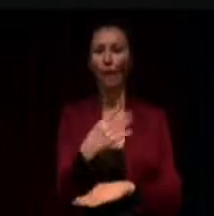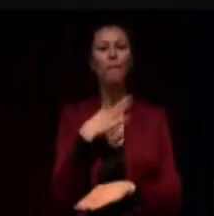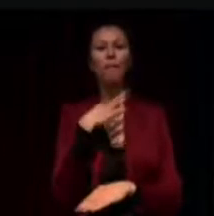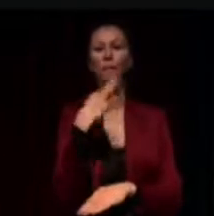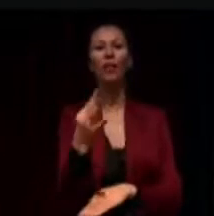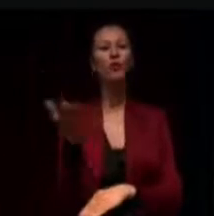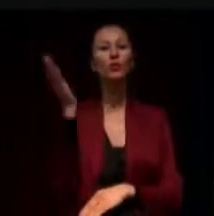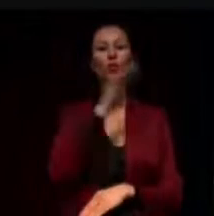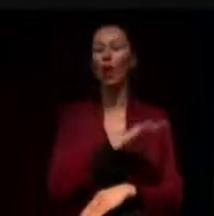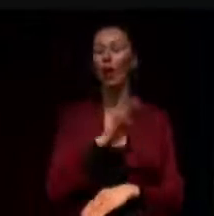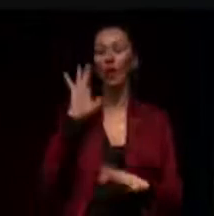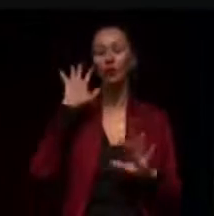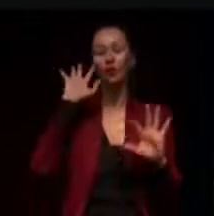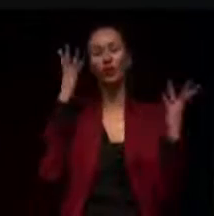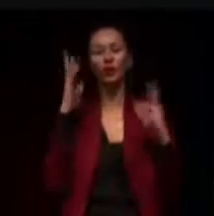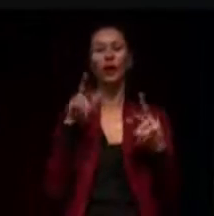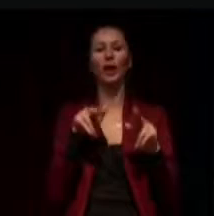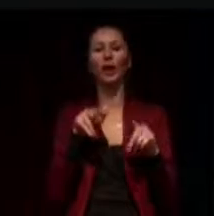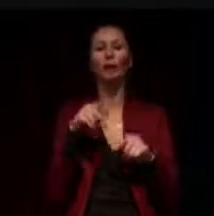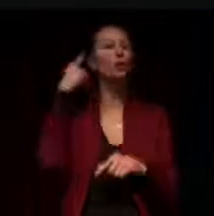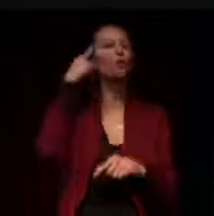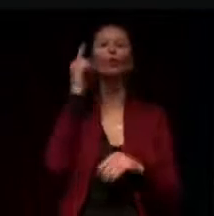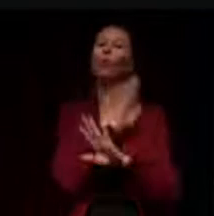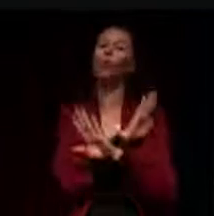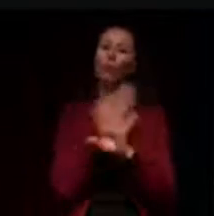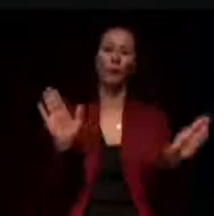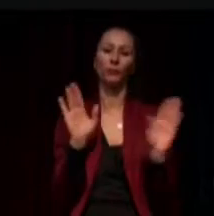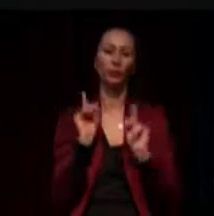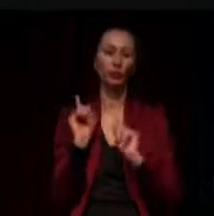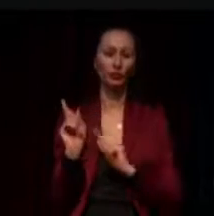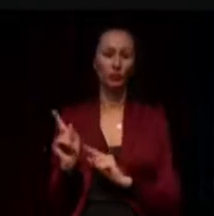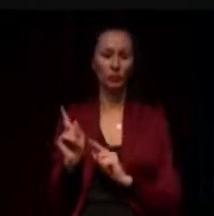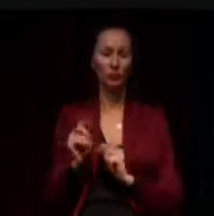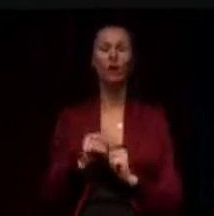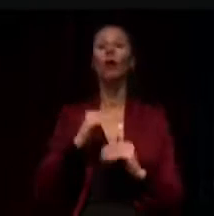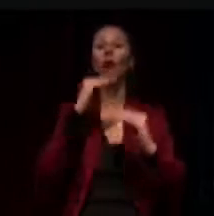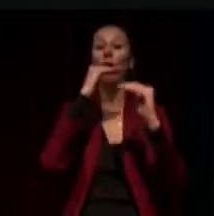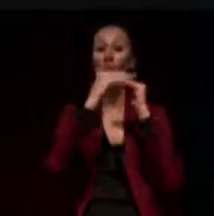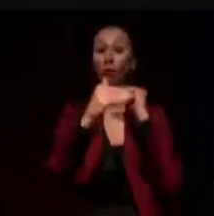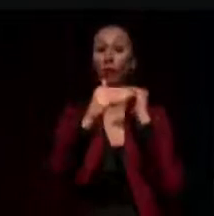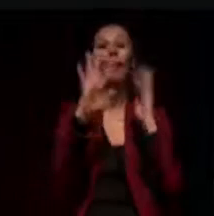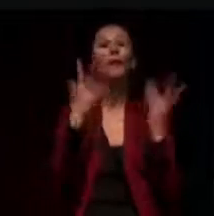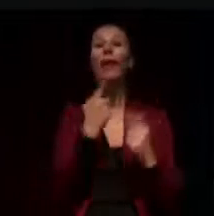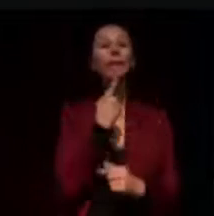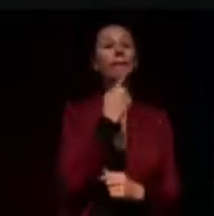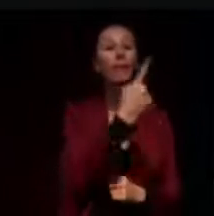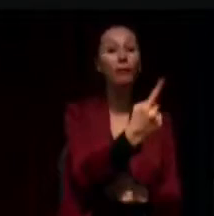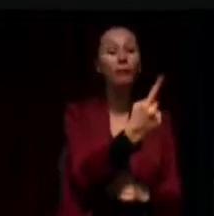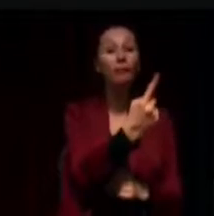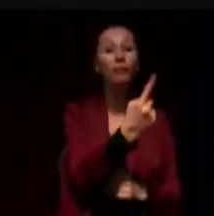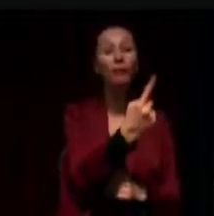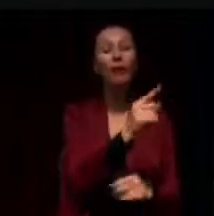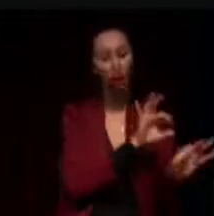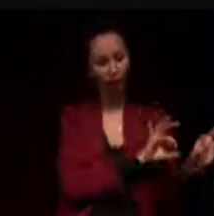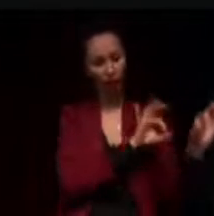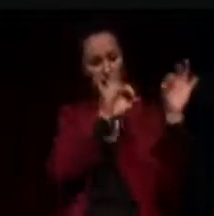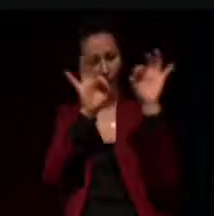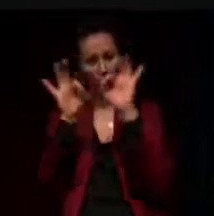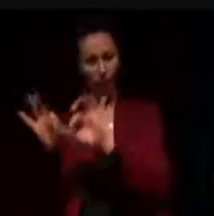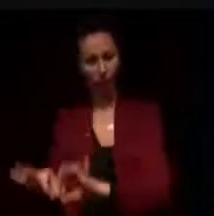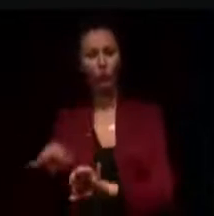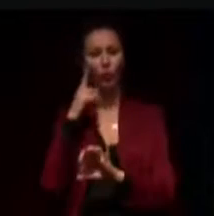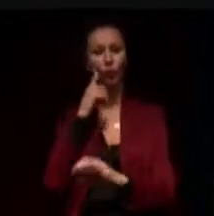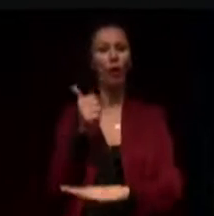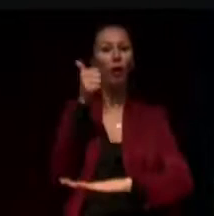seçilince şaşar şaşkınlığına düşülmemiştir. Halka ne dendiyse gelindiğinden